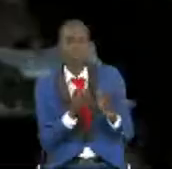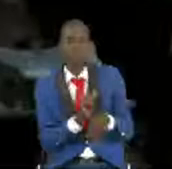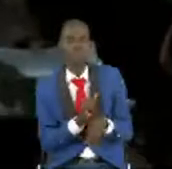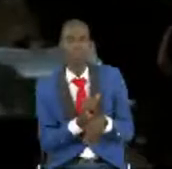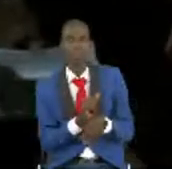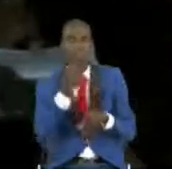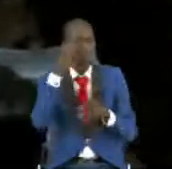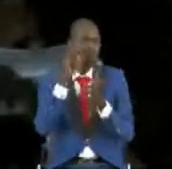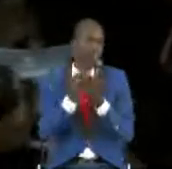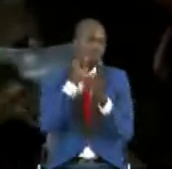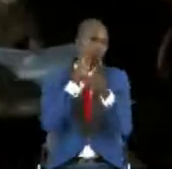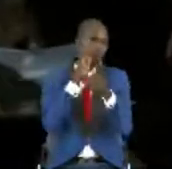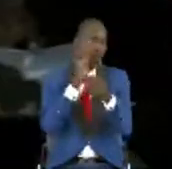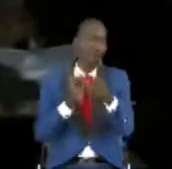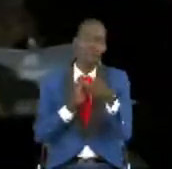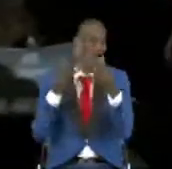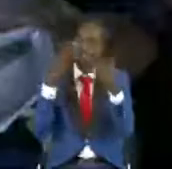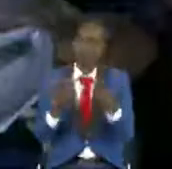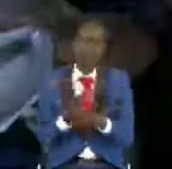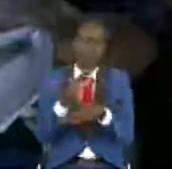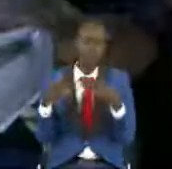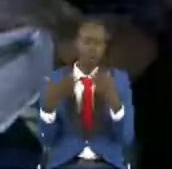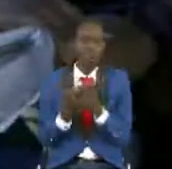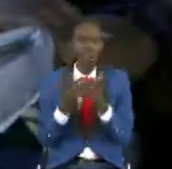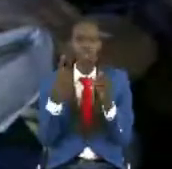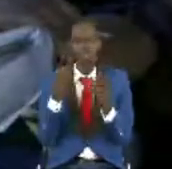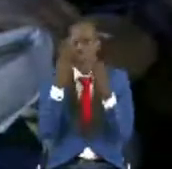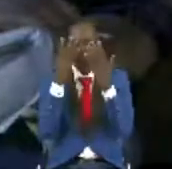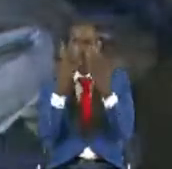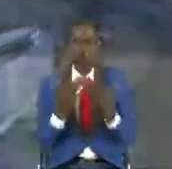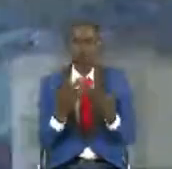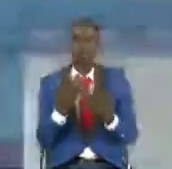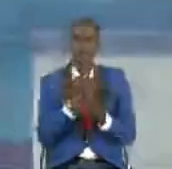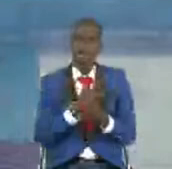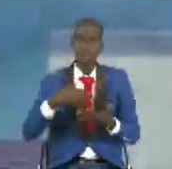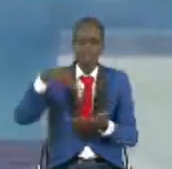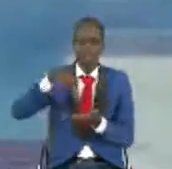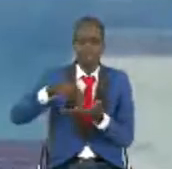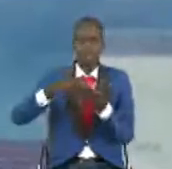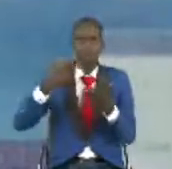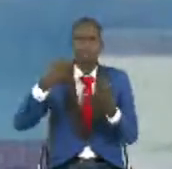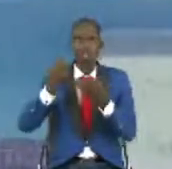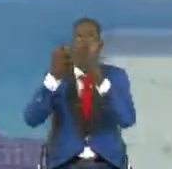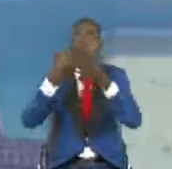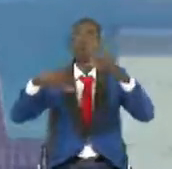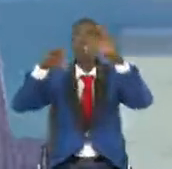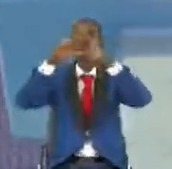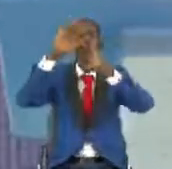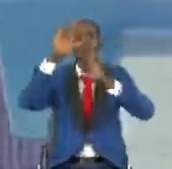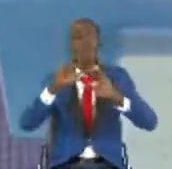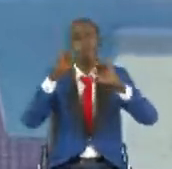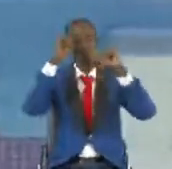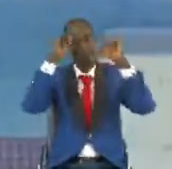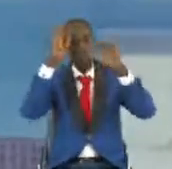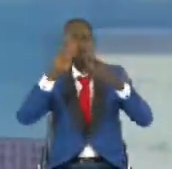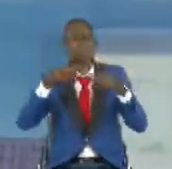Pour cette femme, j'ai tout accompli. Et il se tient devant le Père Céleste pour